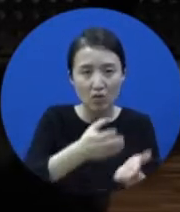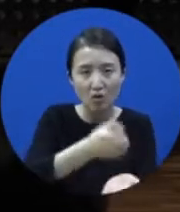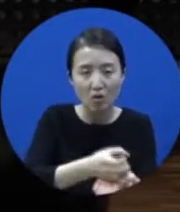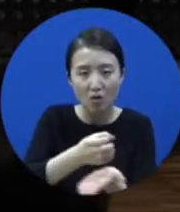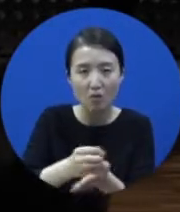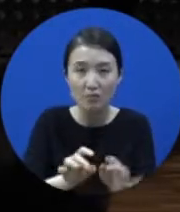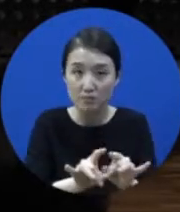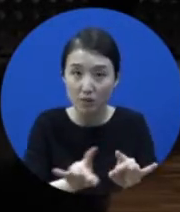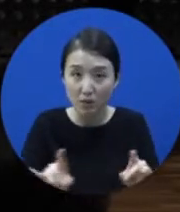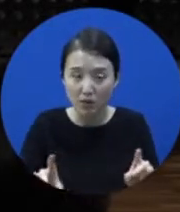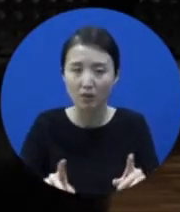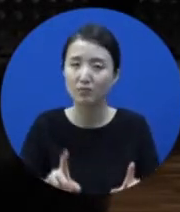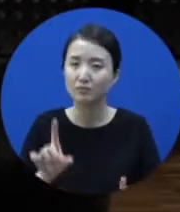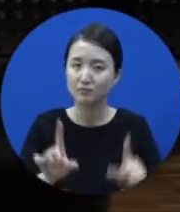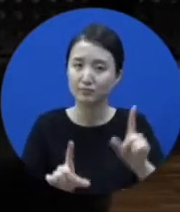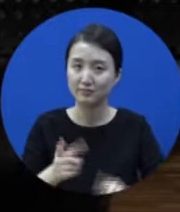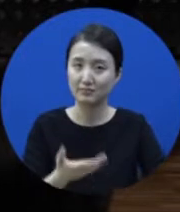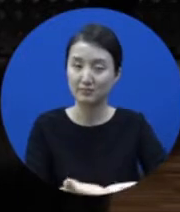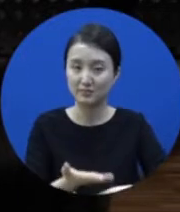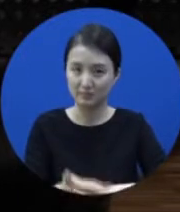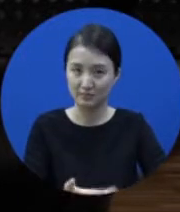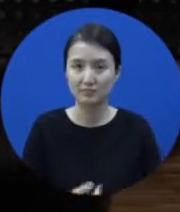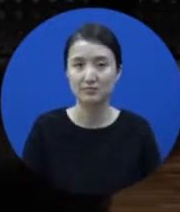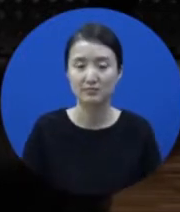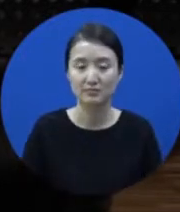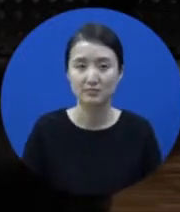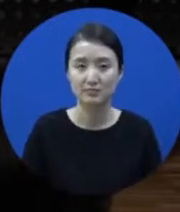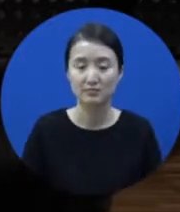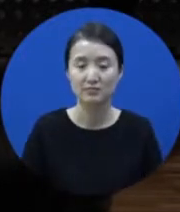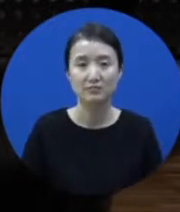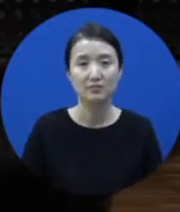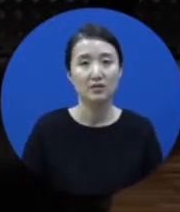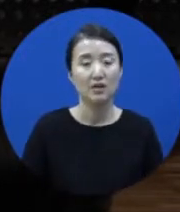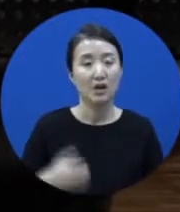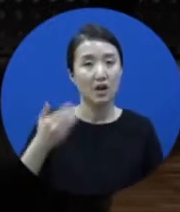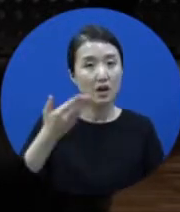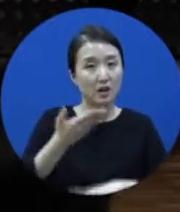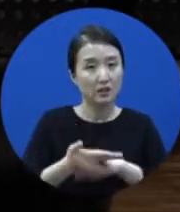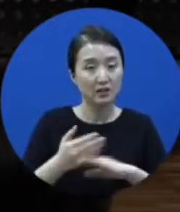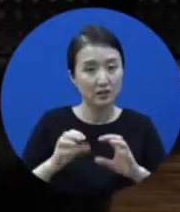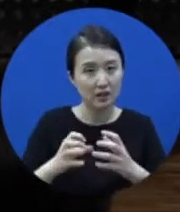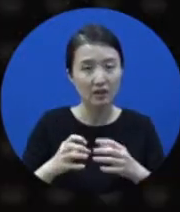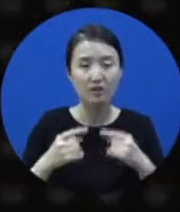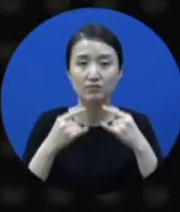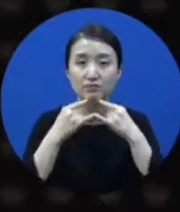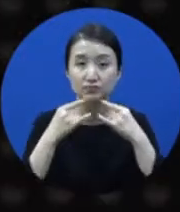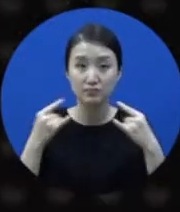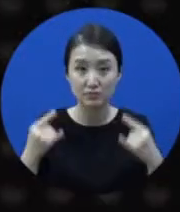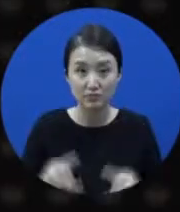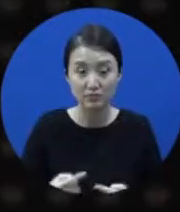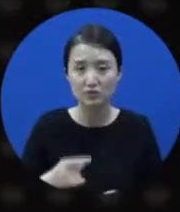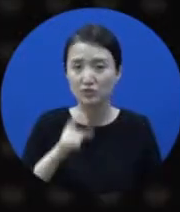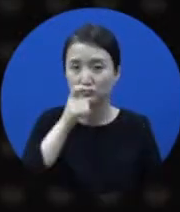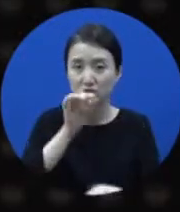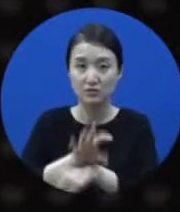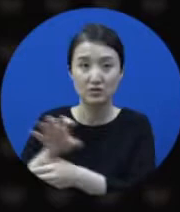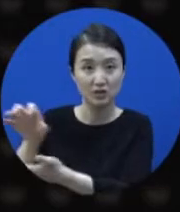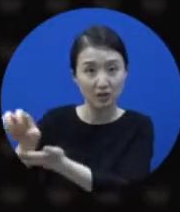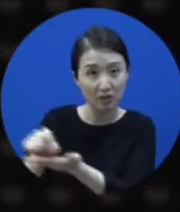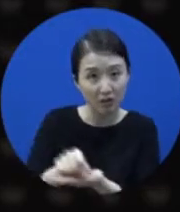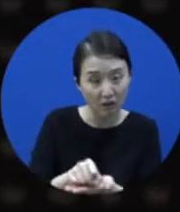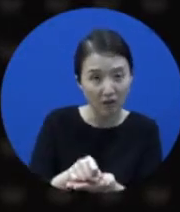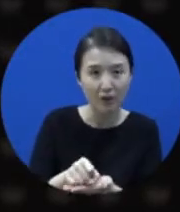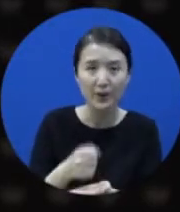아시죠? 근데 외국에 저 멀리 프랑스에서 수입한 그 물은요 같은 플라스틱 용기에 담겨져